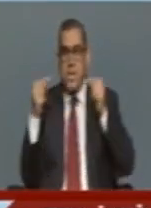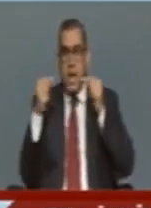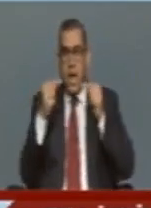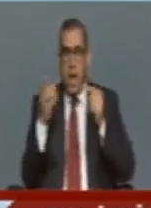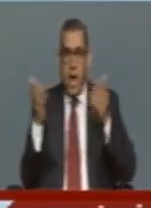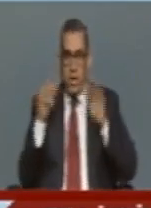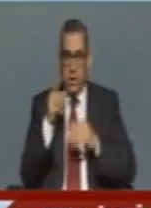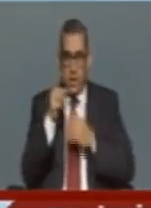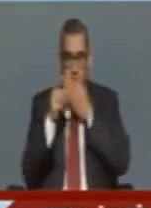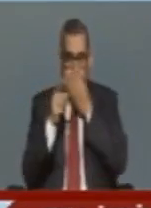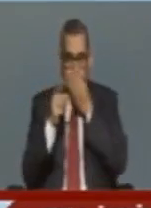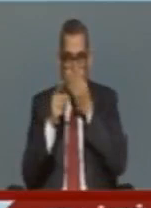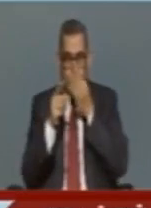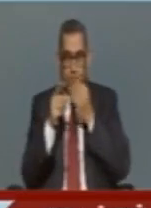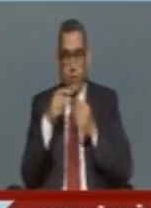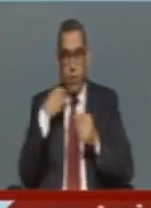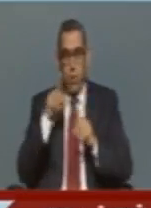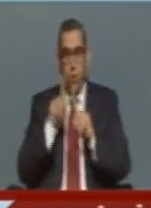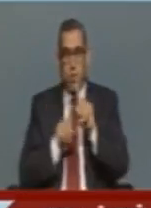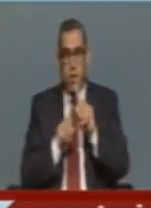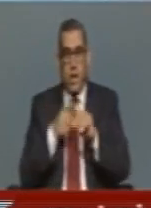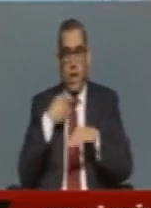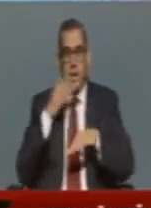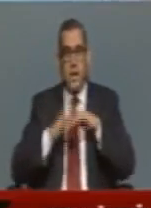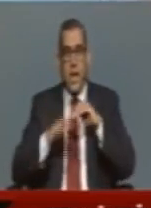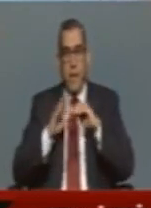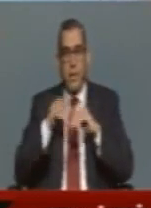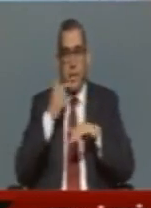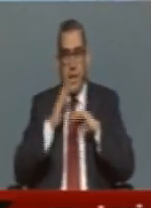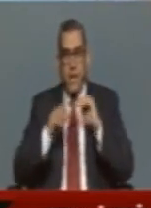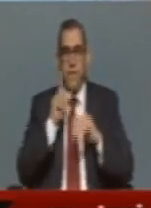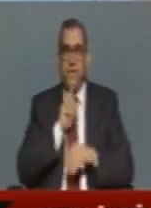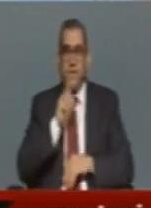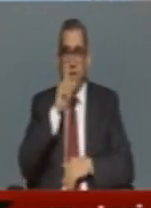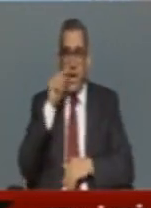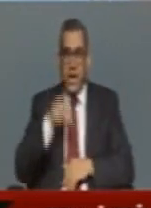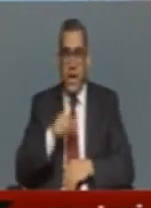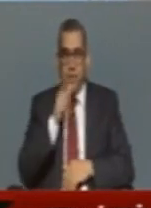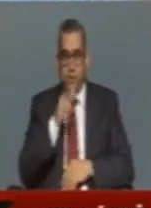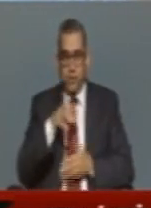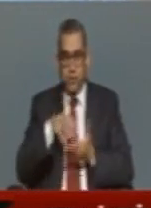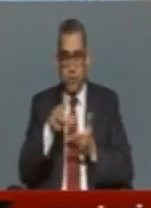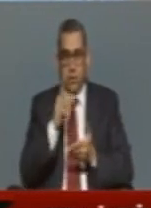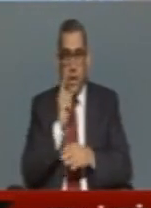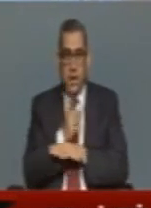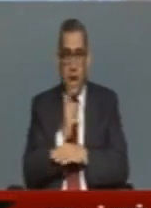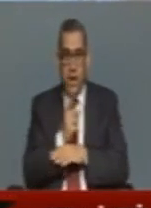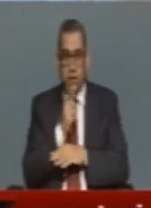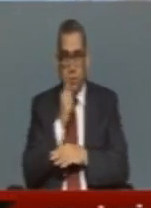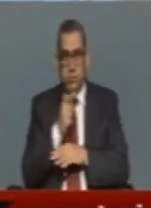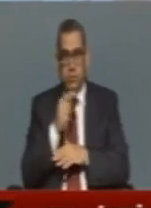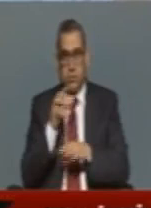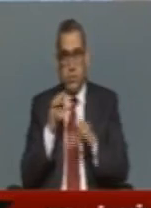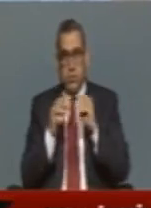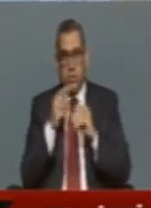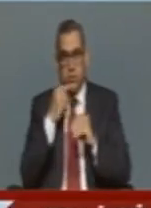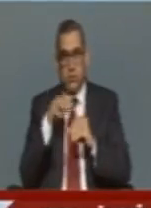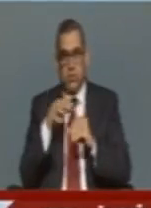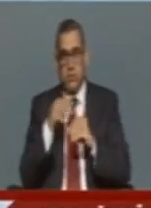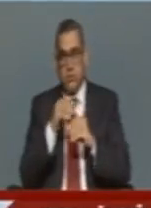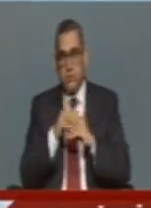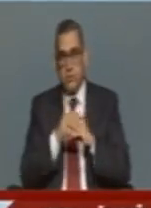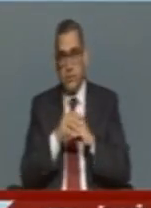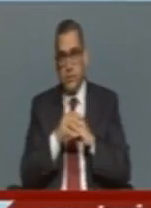في وزاره التربيه والتعليم والتعليم الفني قطاع التعليم الاساسي عموما هو آفة الزيادة السكانية. صحيح. نتكلم